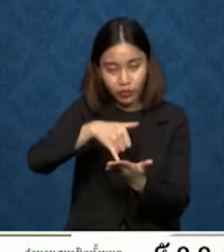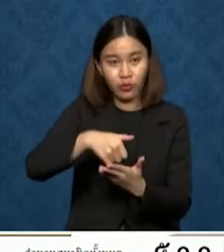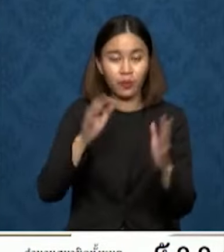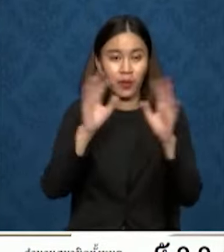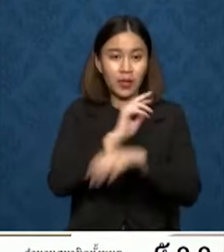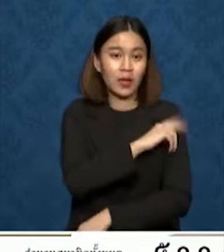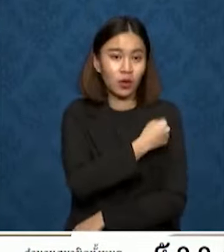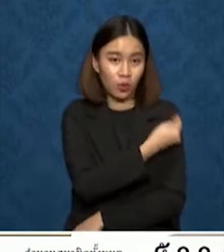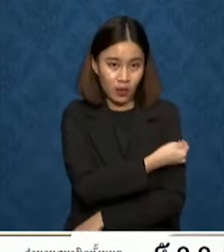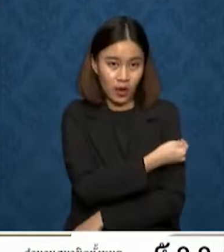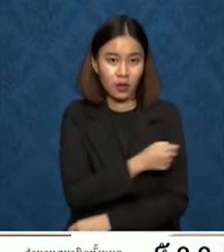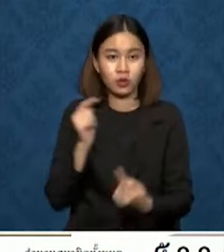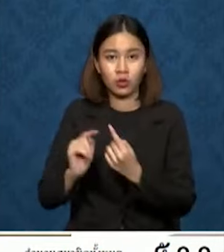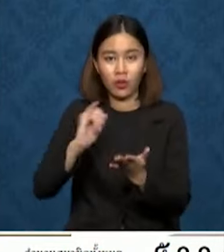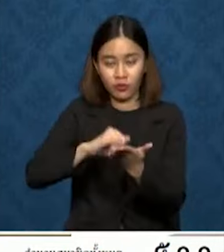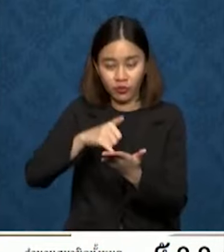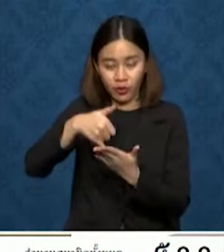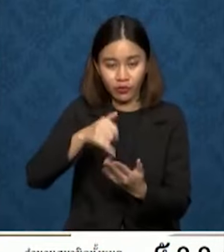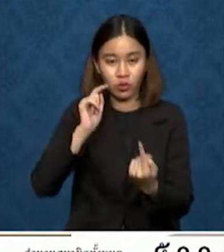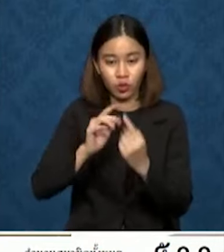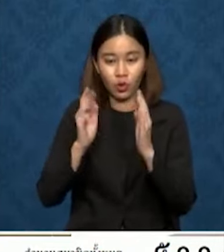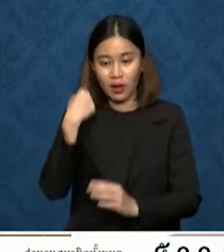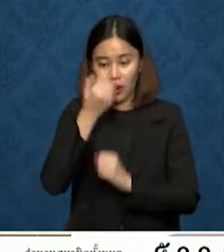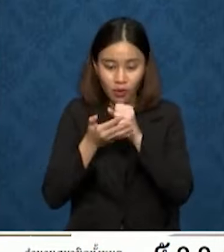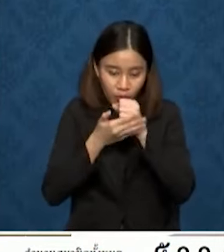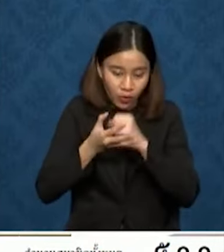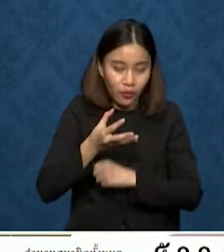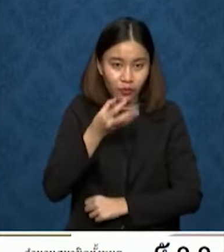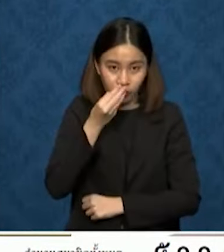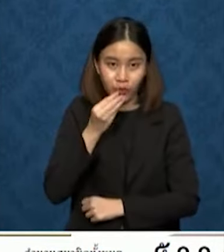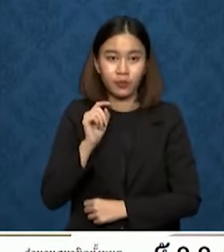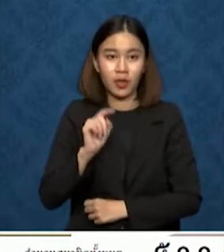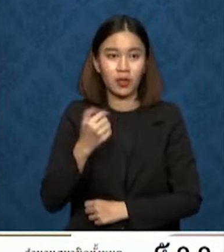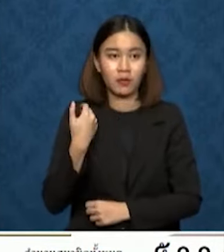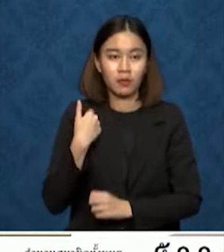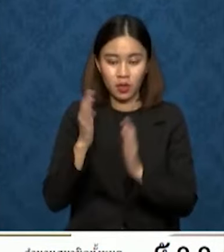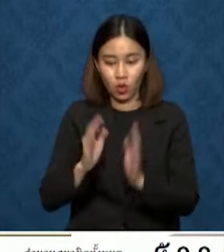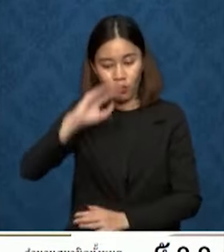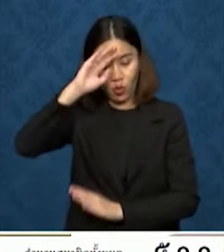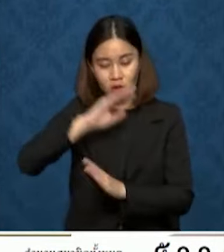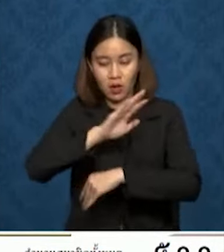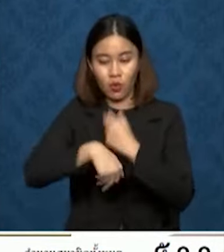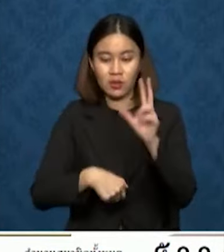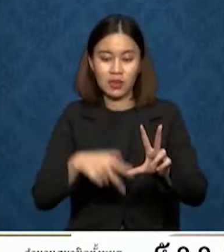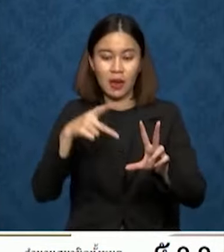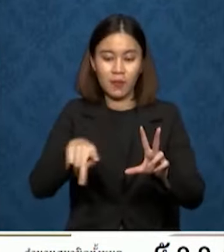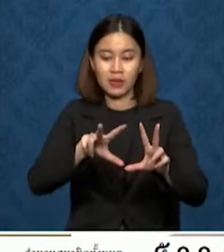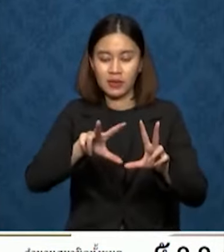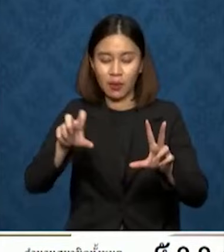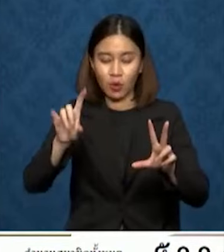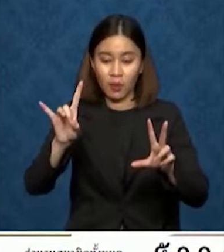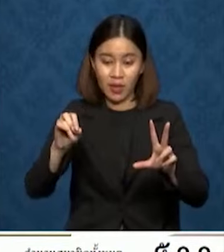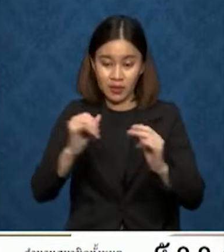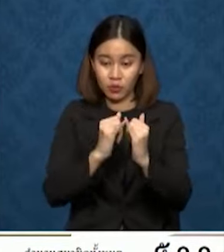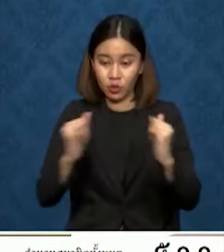็โพยาบาลครั เป็สถานฟ้นฟสมัทภาพฤุติยารองรัผปวยได้อทงหมด 3,380 เตีง